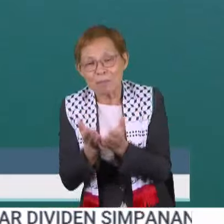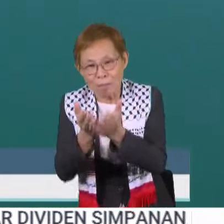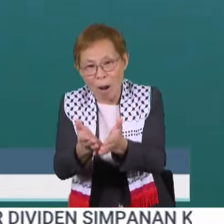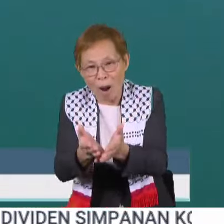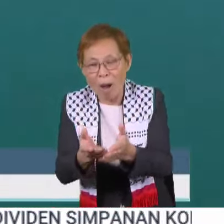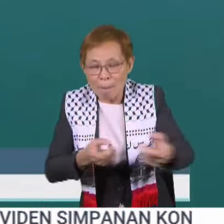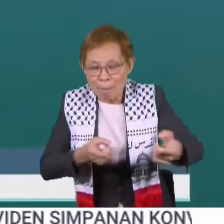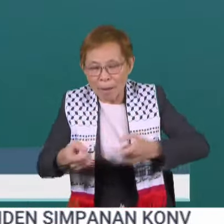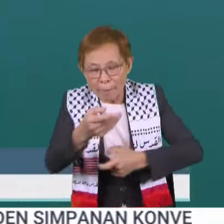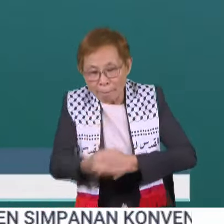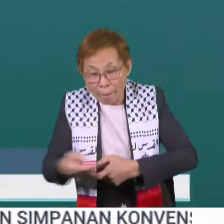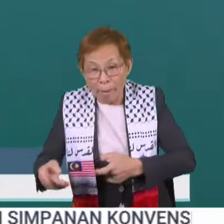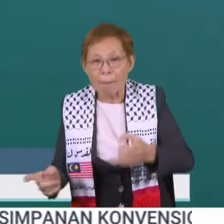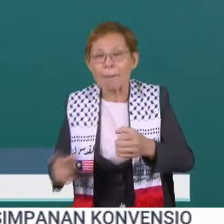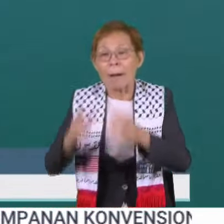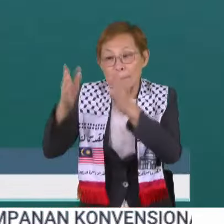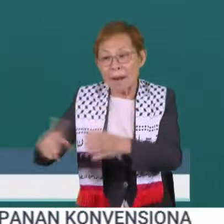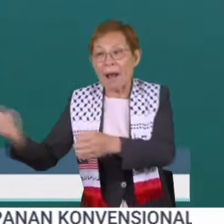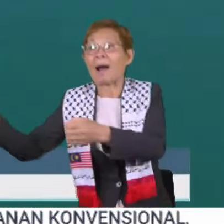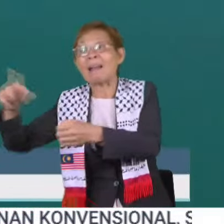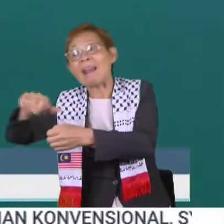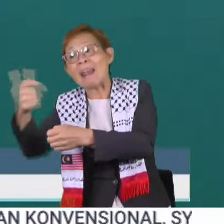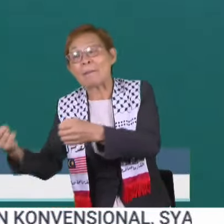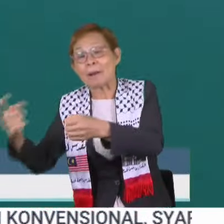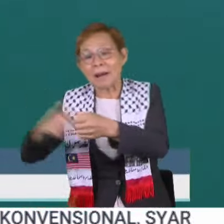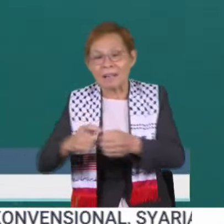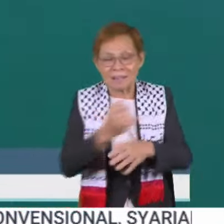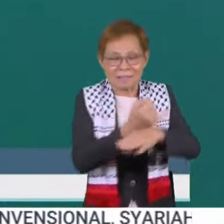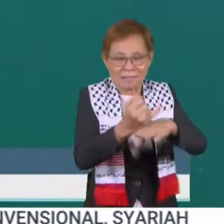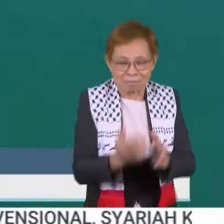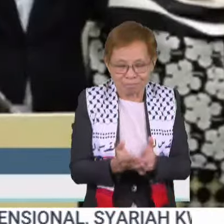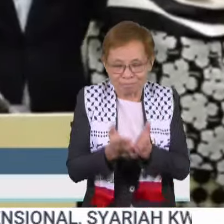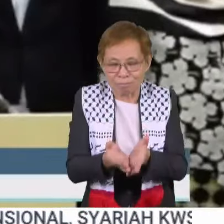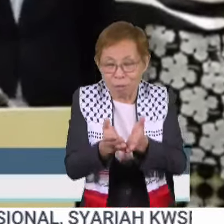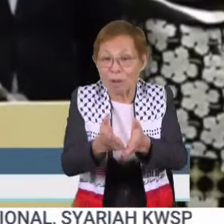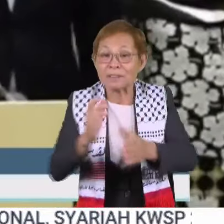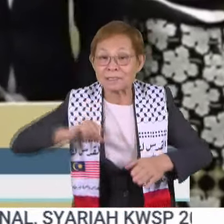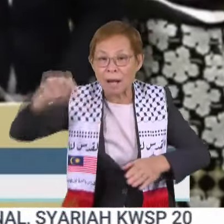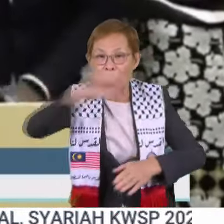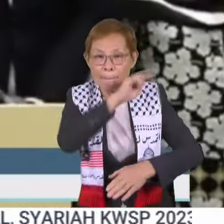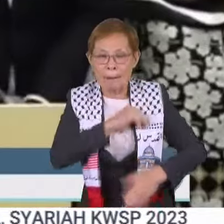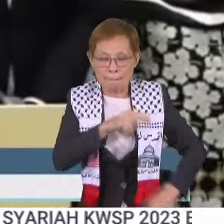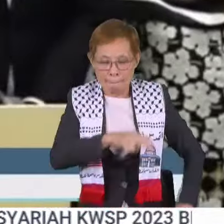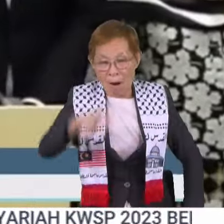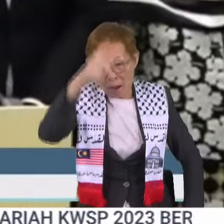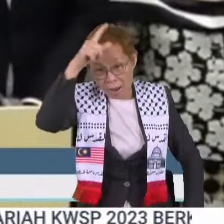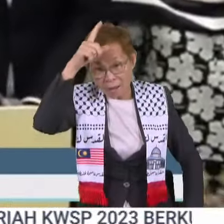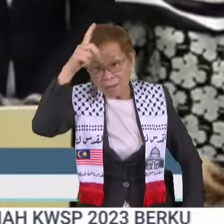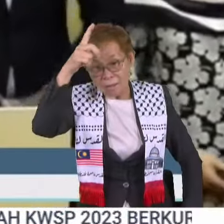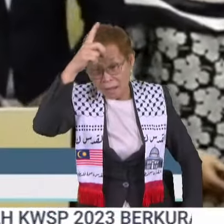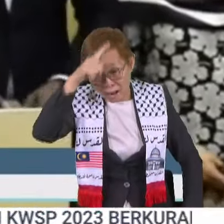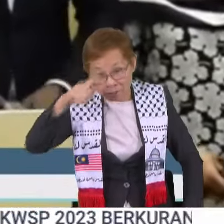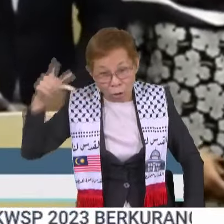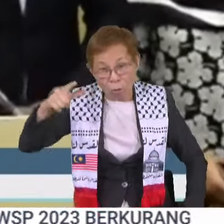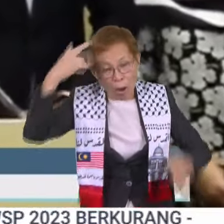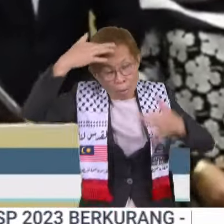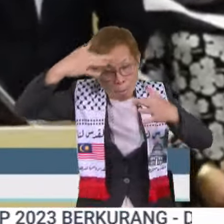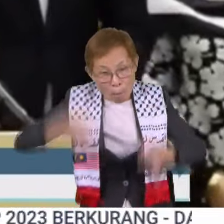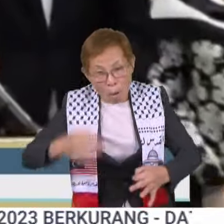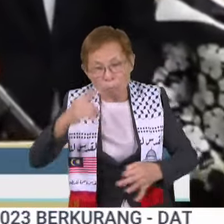lindungan dan pihak lain berkaitan dalam industri perkapalan di Sabah menteri pengangkutan Anthony lock mengumumkan